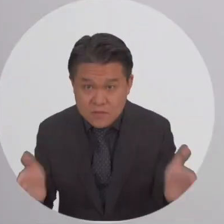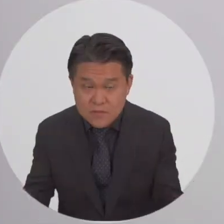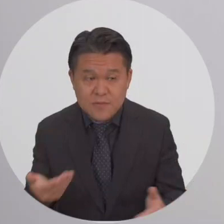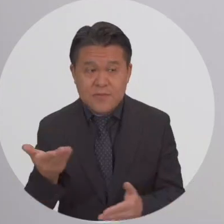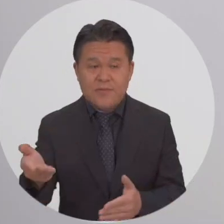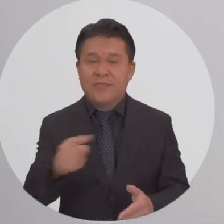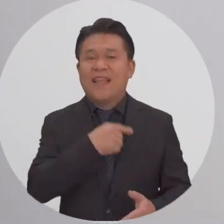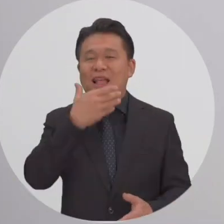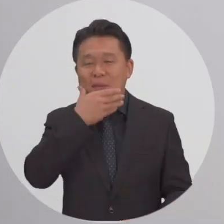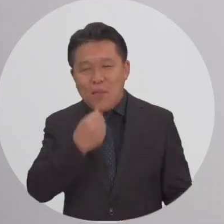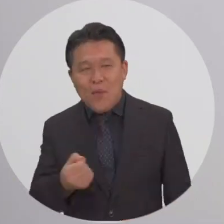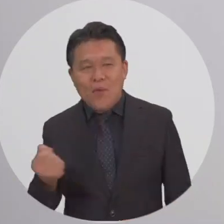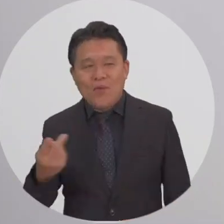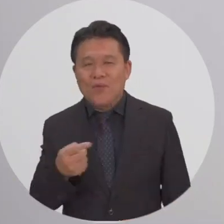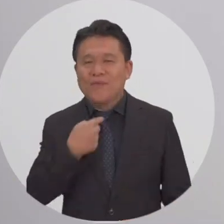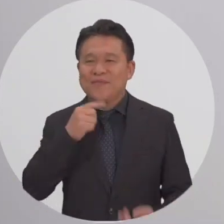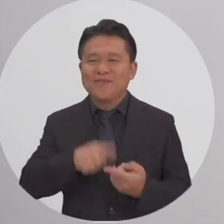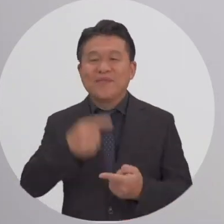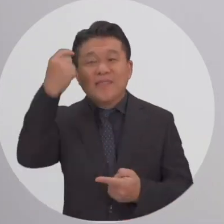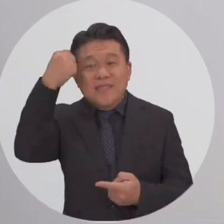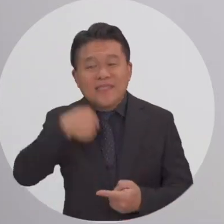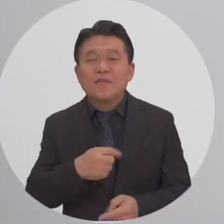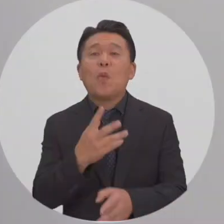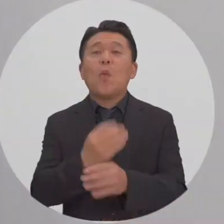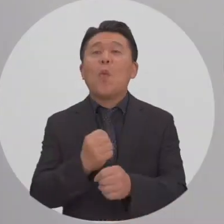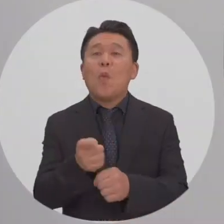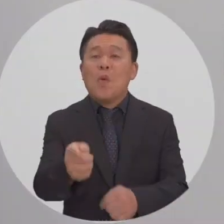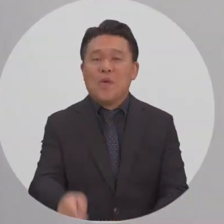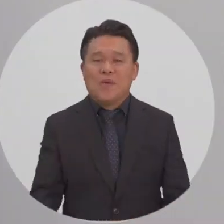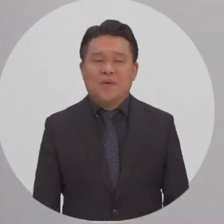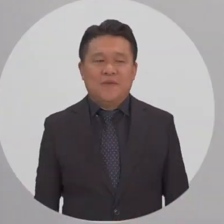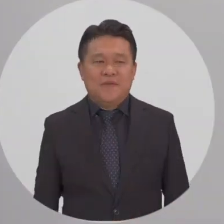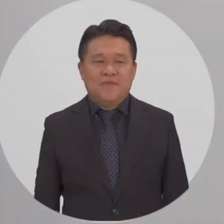가장 행복하거나 만족감을 느낄 때가 언제이세요?